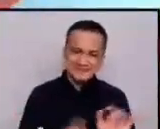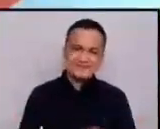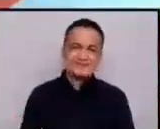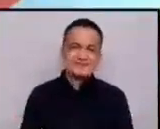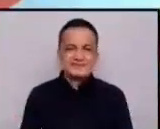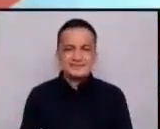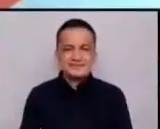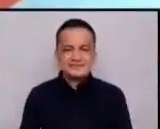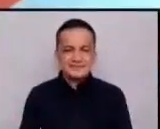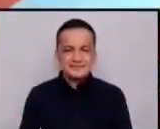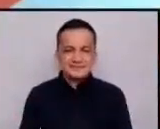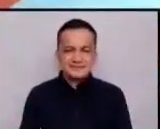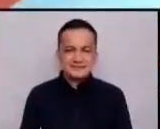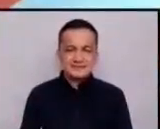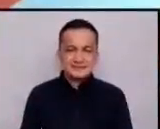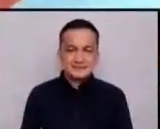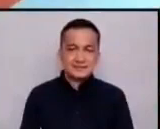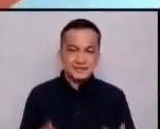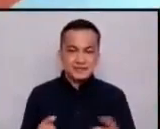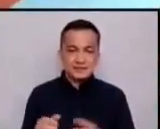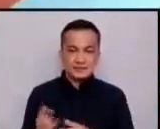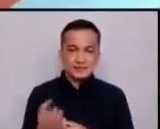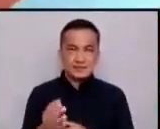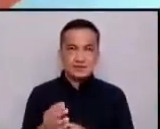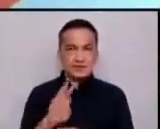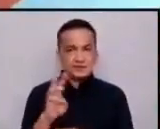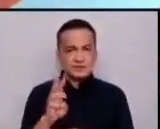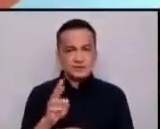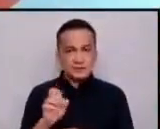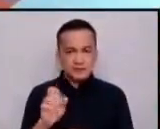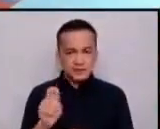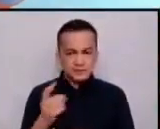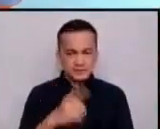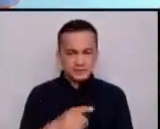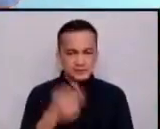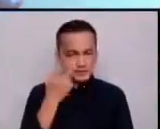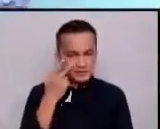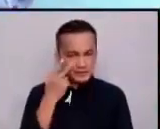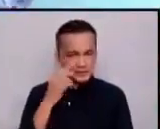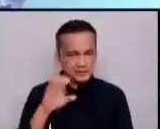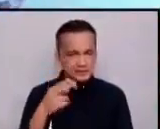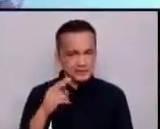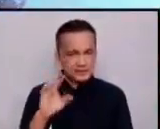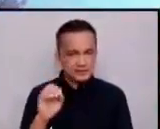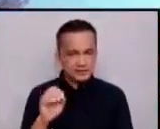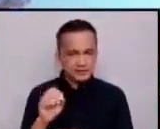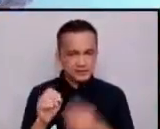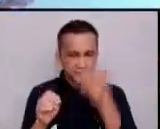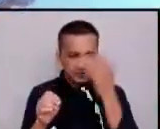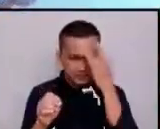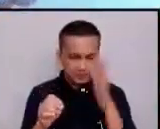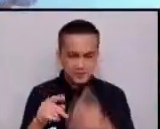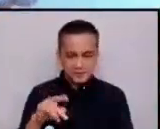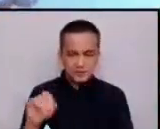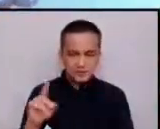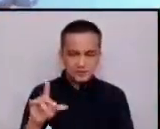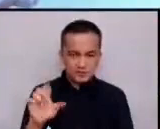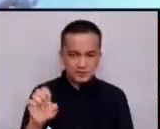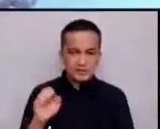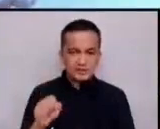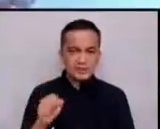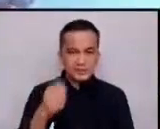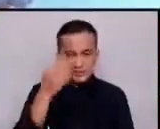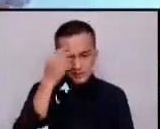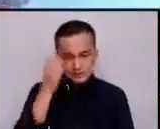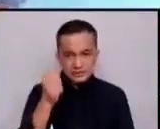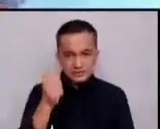Ngayong umaga sa ating Wednesday Pets Day, kilalanin natin si Chico, ang smart na poodle na kayang mag-memorize sa mga pangalan